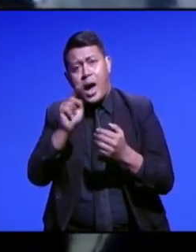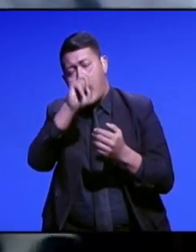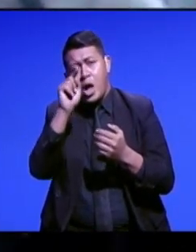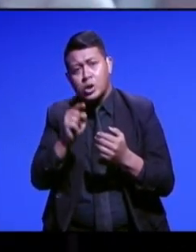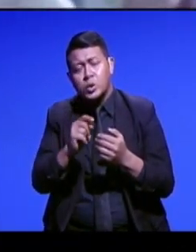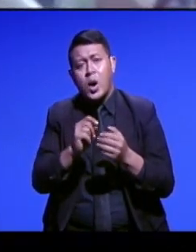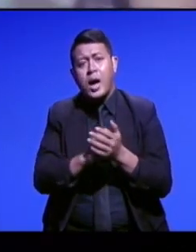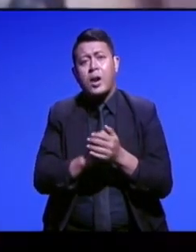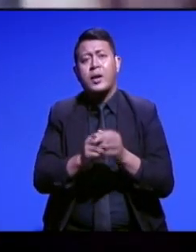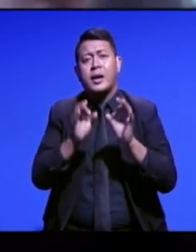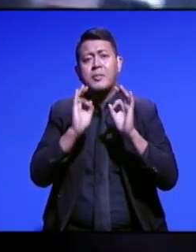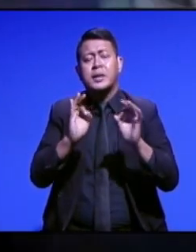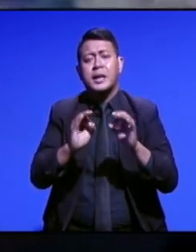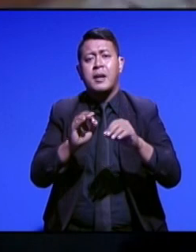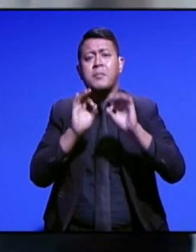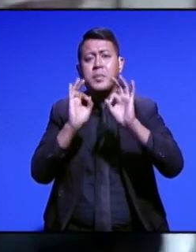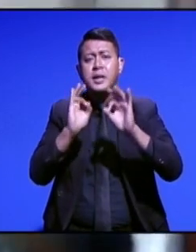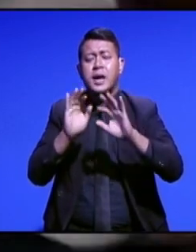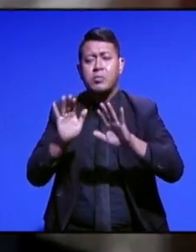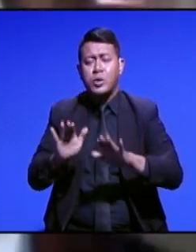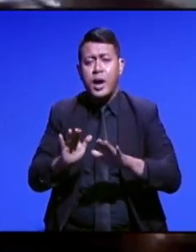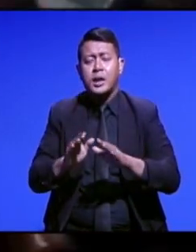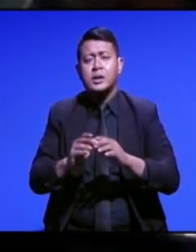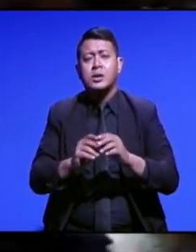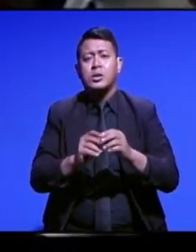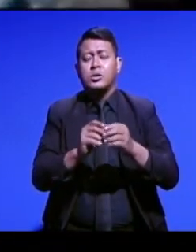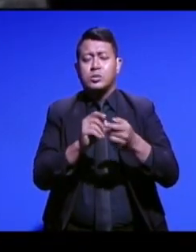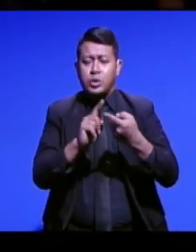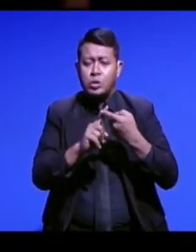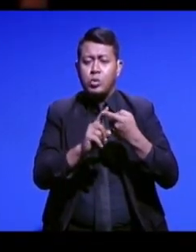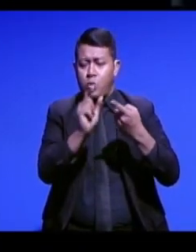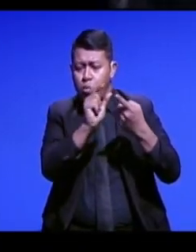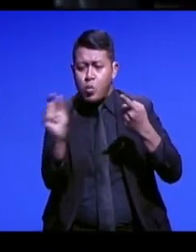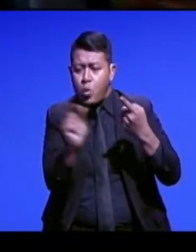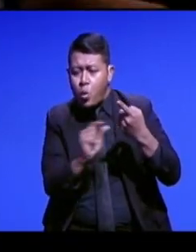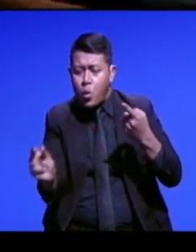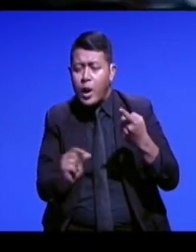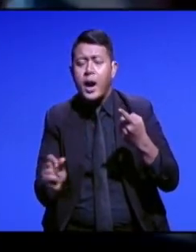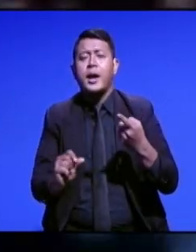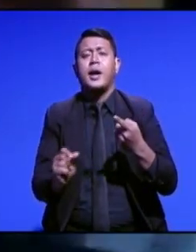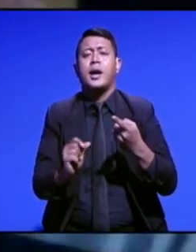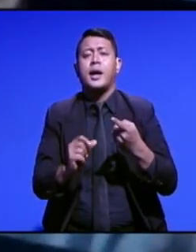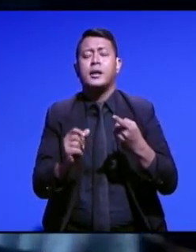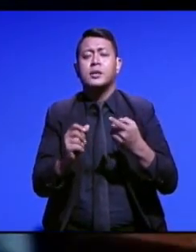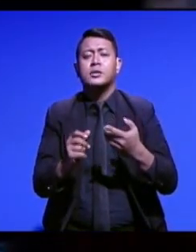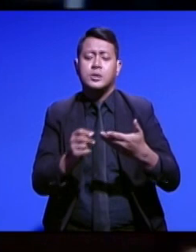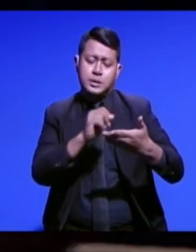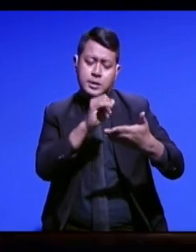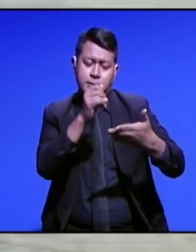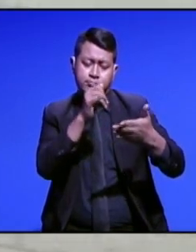dan Kebudayaan. Soal-soal yang diujikan berbentuk uraian, esai, dan hasil ujian diperiksa di pusat